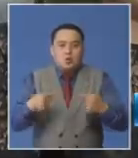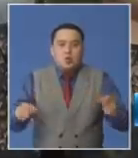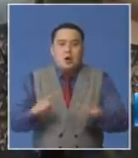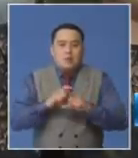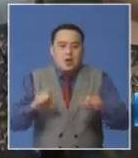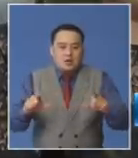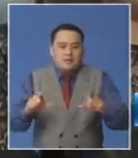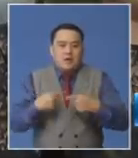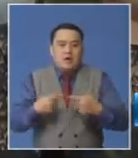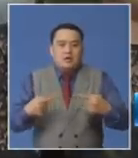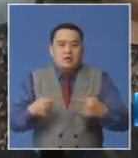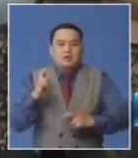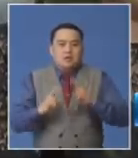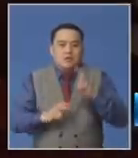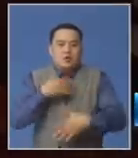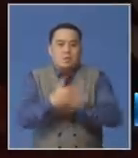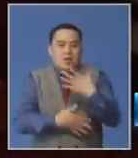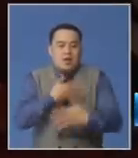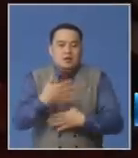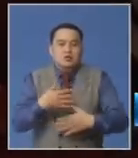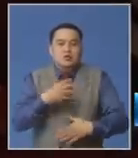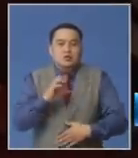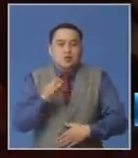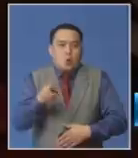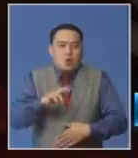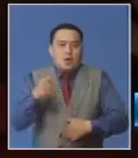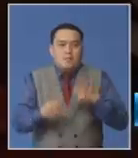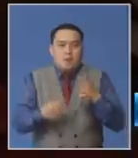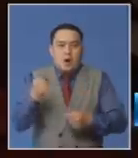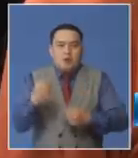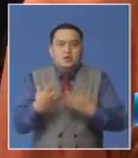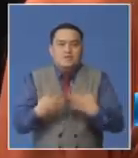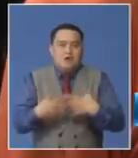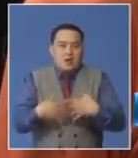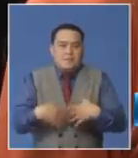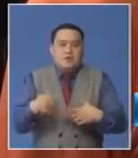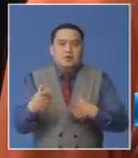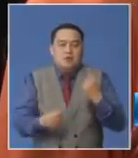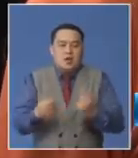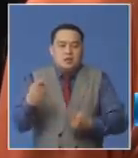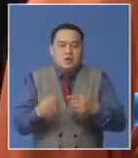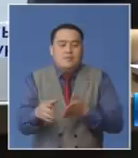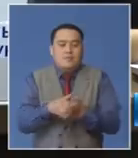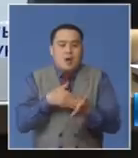от других объектов это завод по переработке сои молочно-товарная ферма и маслозавод